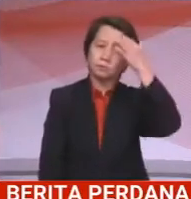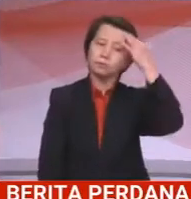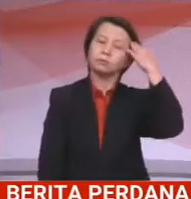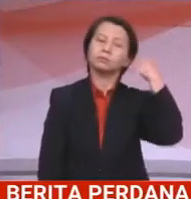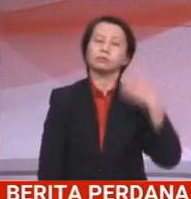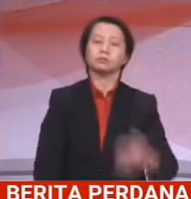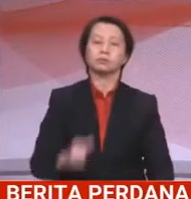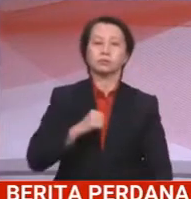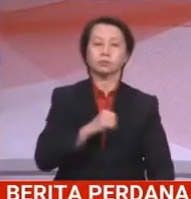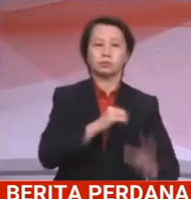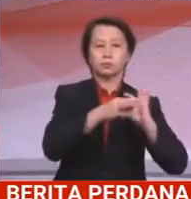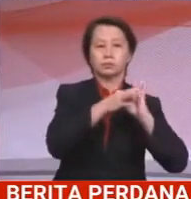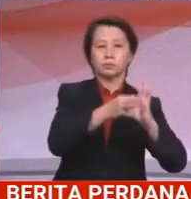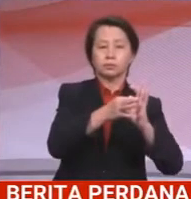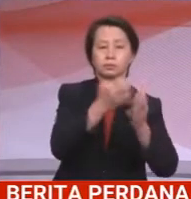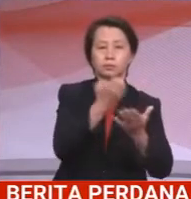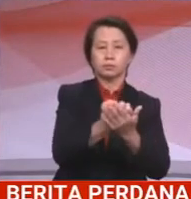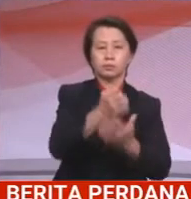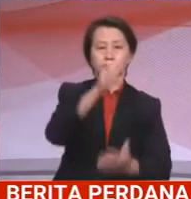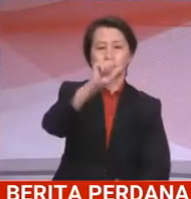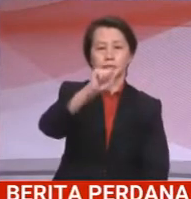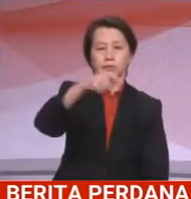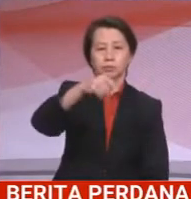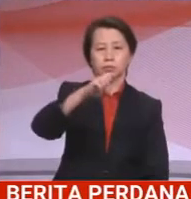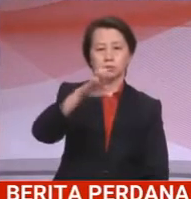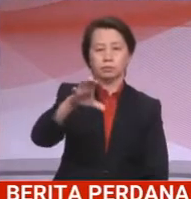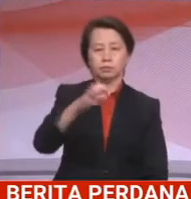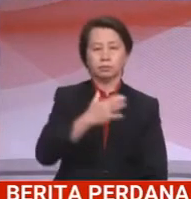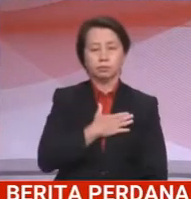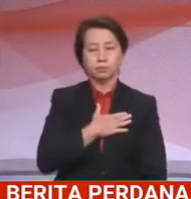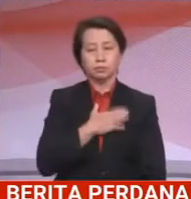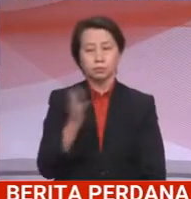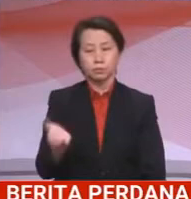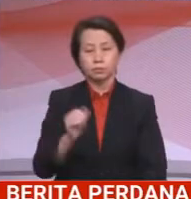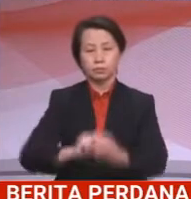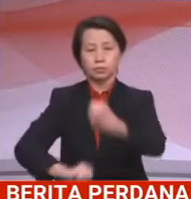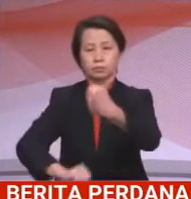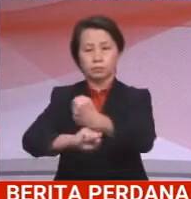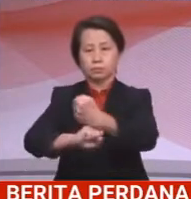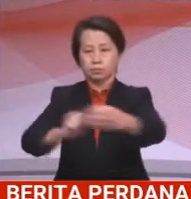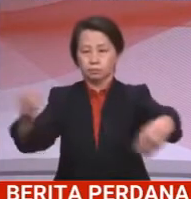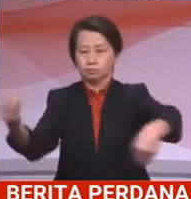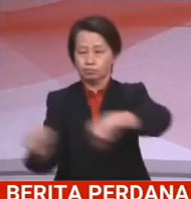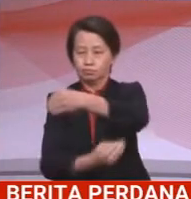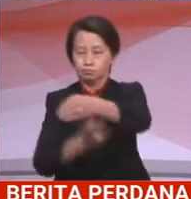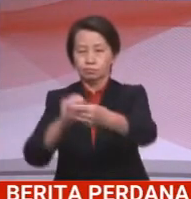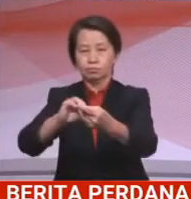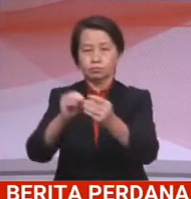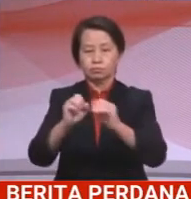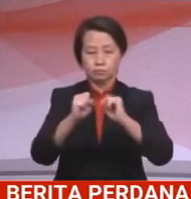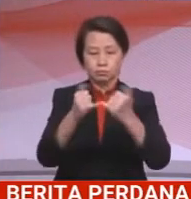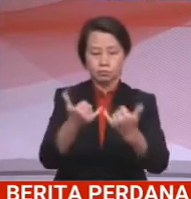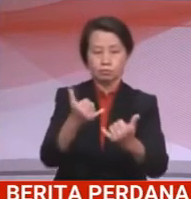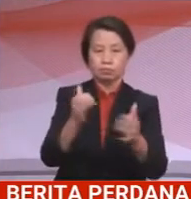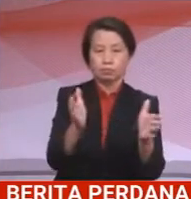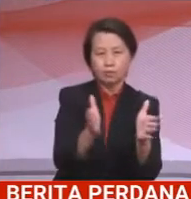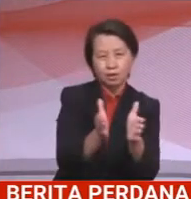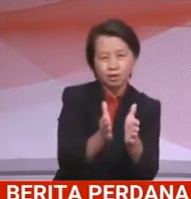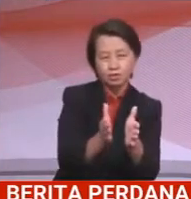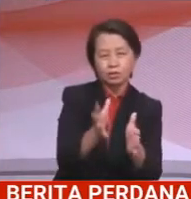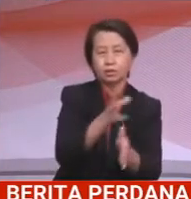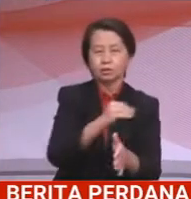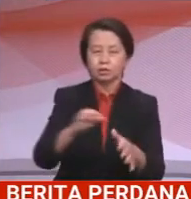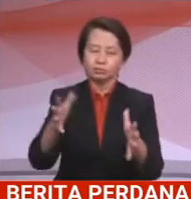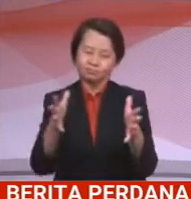Anggota Kerjasama Ekonomi Asia Pasifik APEC committed untuk menyokong transformasi digital syarikat mikro, kecil